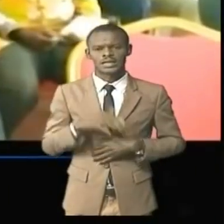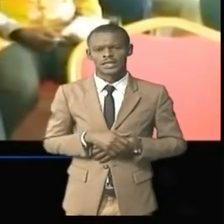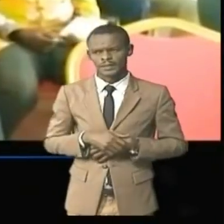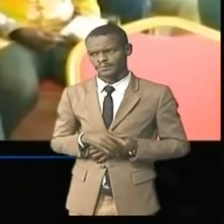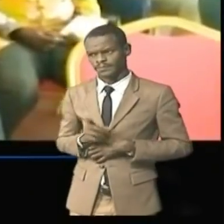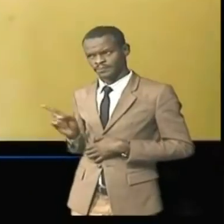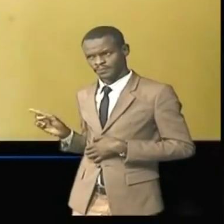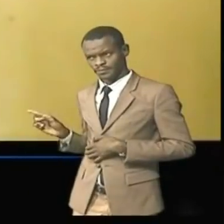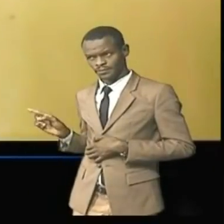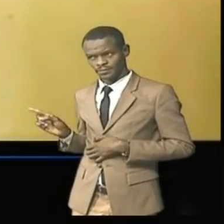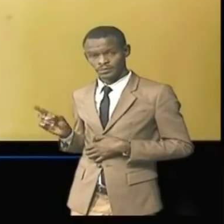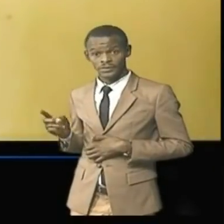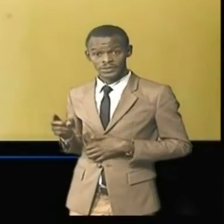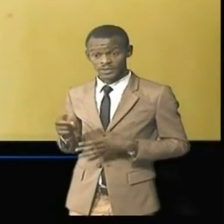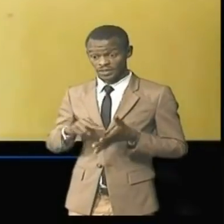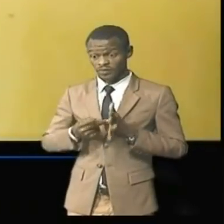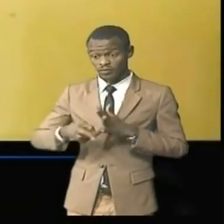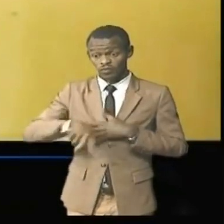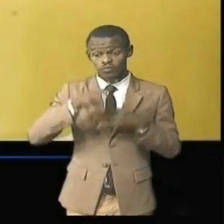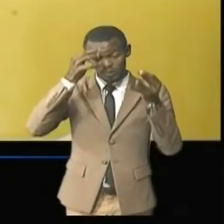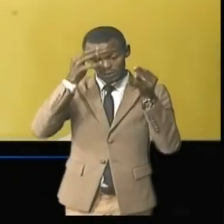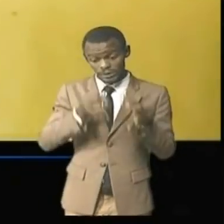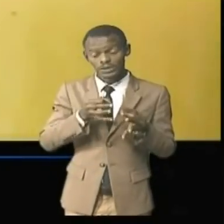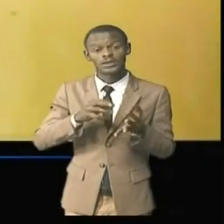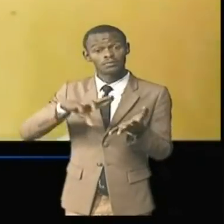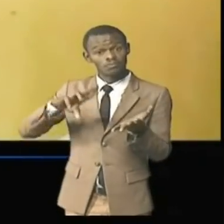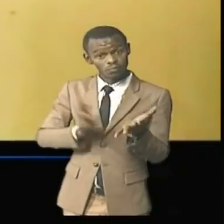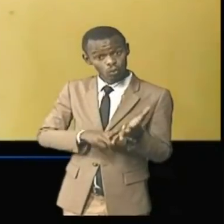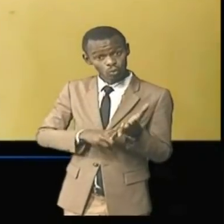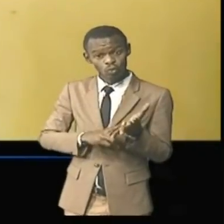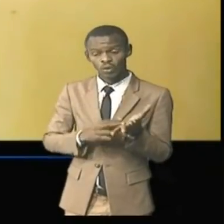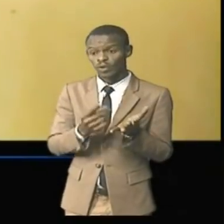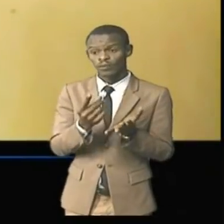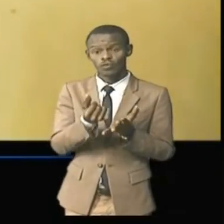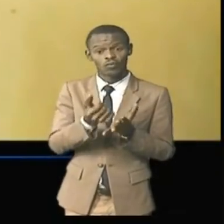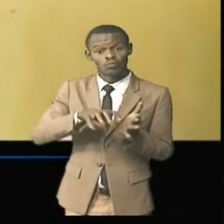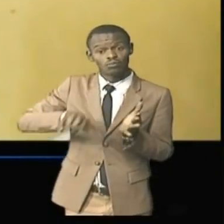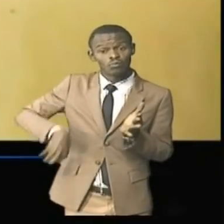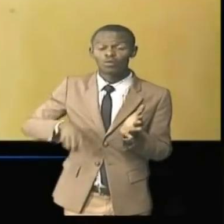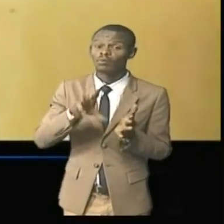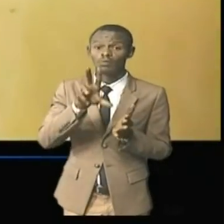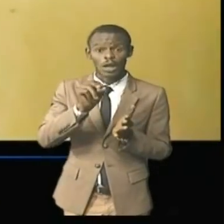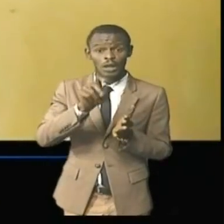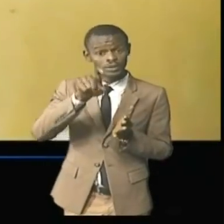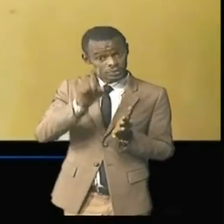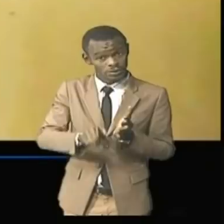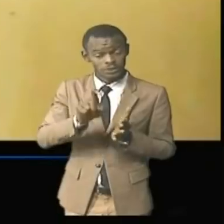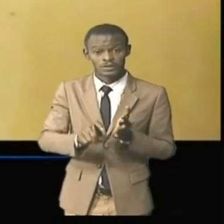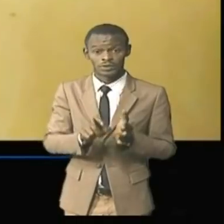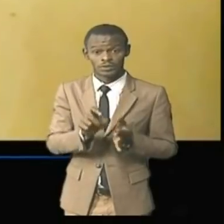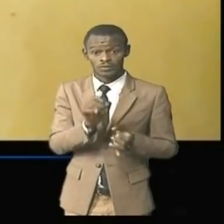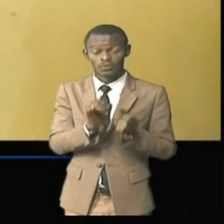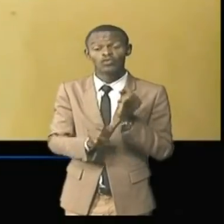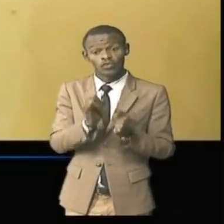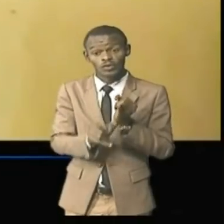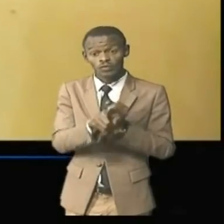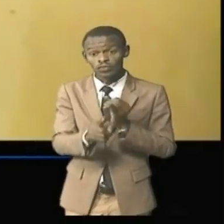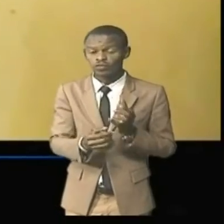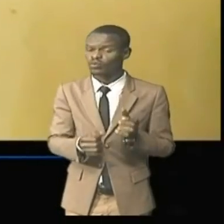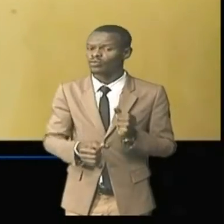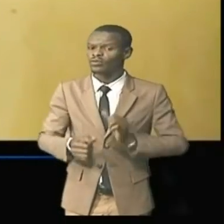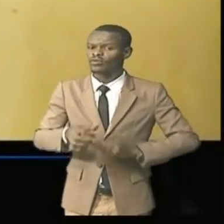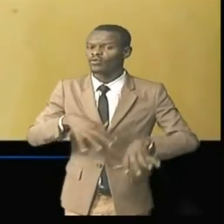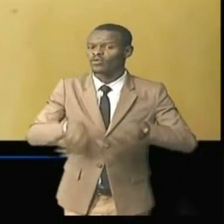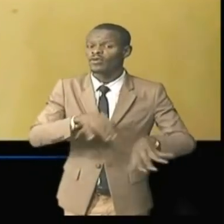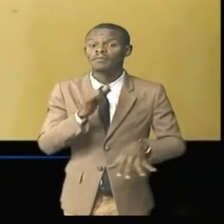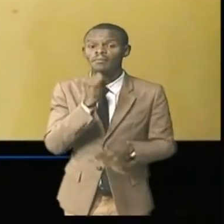des sanctions. Et en cas de négligence ou bien de sabotage dans le fonctionnement de services